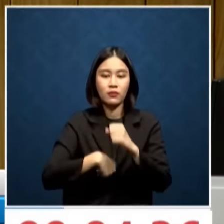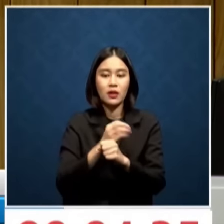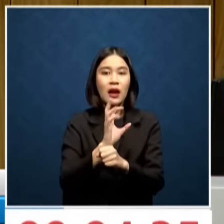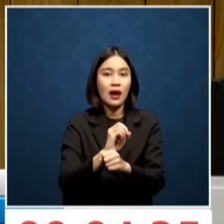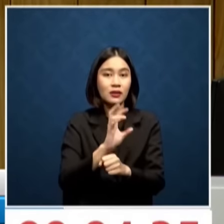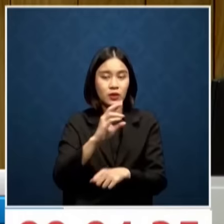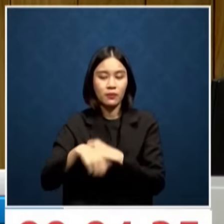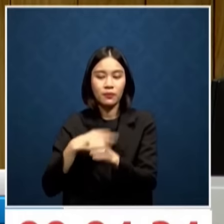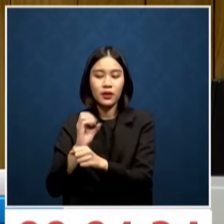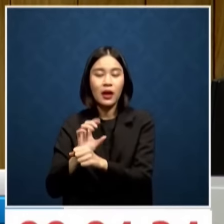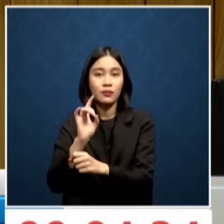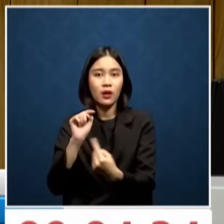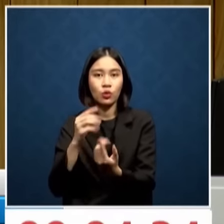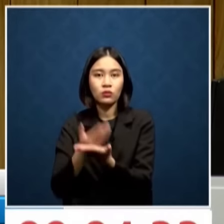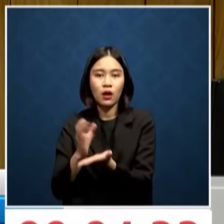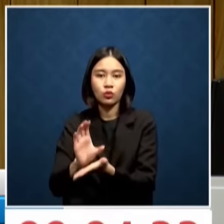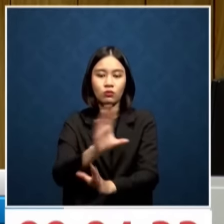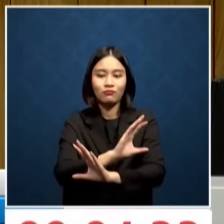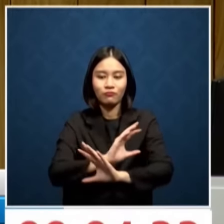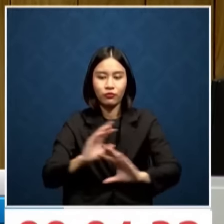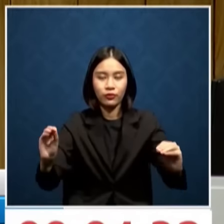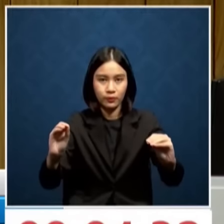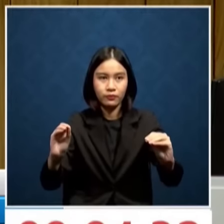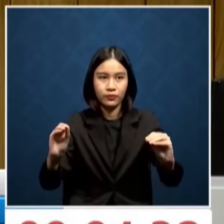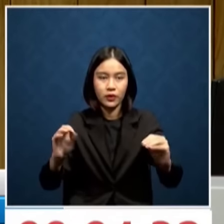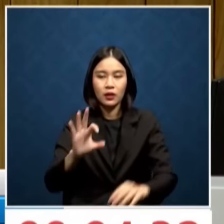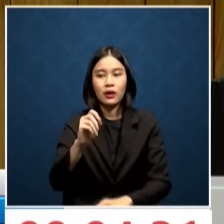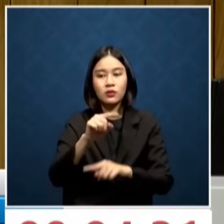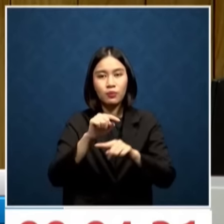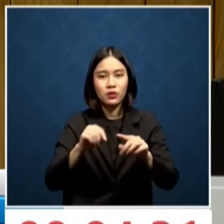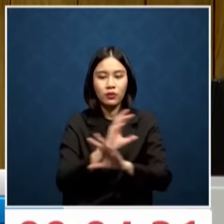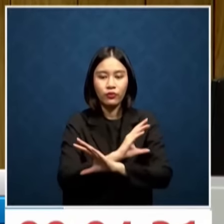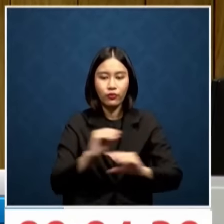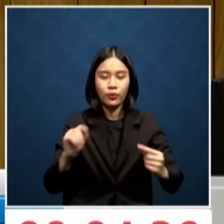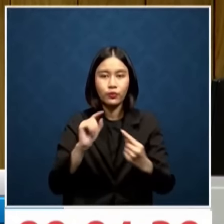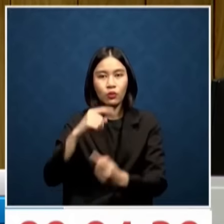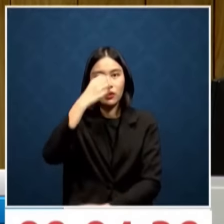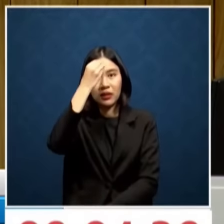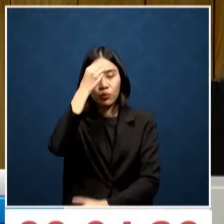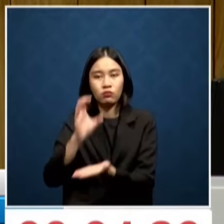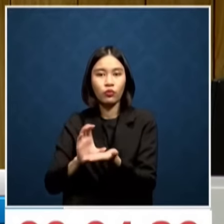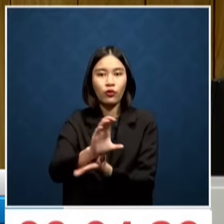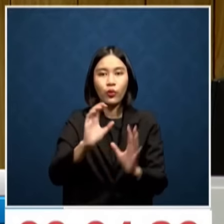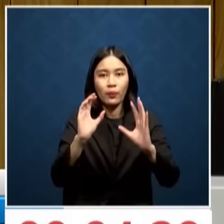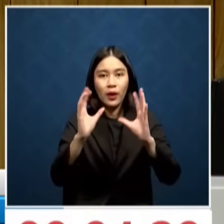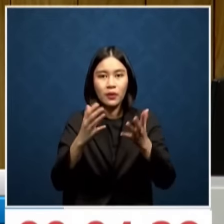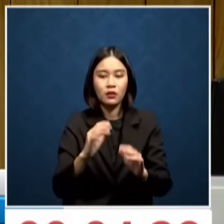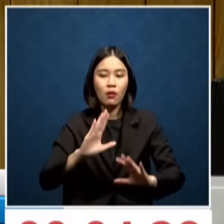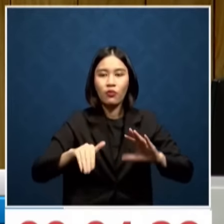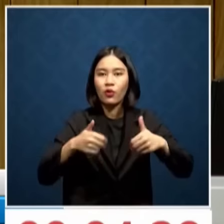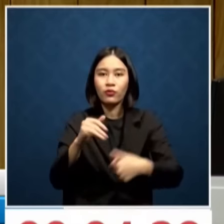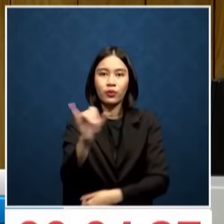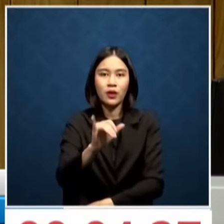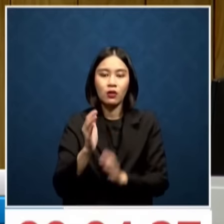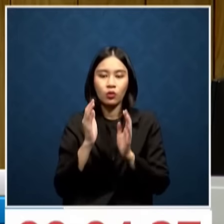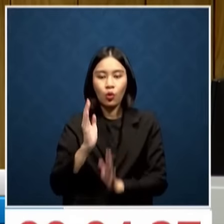พอปี58เนี่ยการลงทุนเราหายไป 90% เลยนะจากญี่ปุ่นเนี่ยหายไป 90% เลยแล้วยังไม่ฟื้นจากนั้นเลย